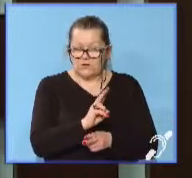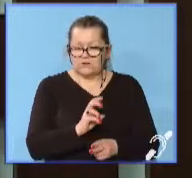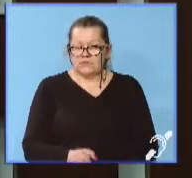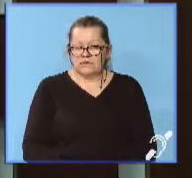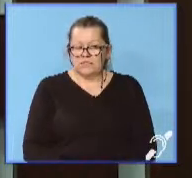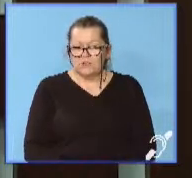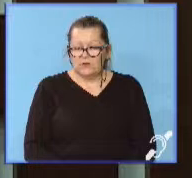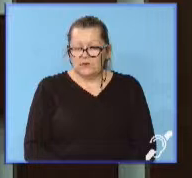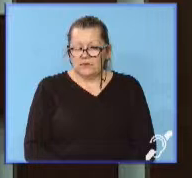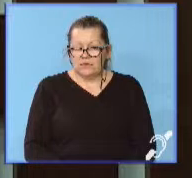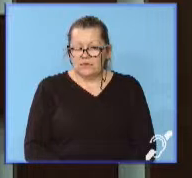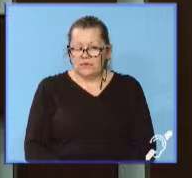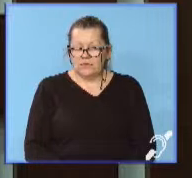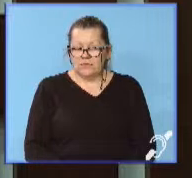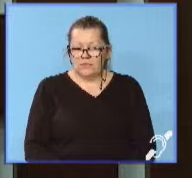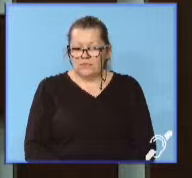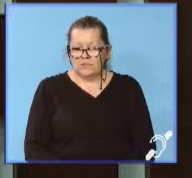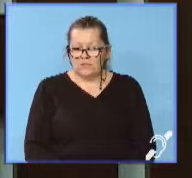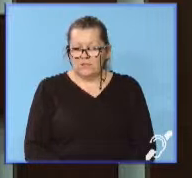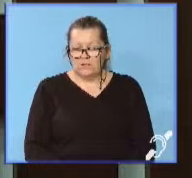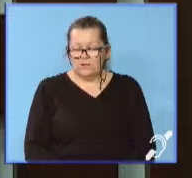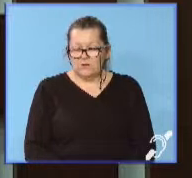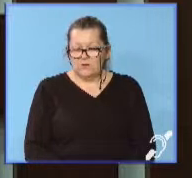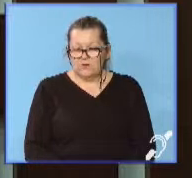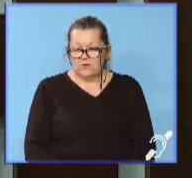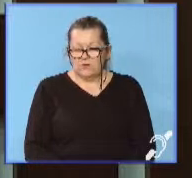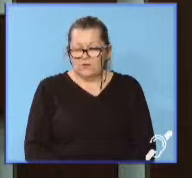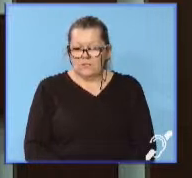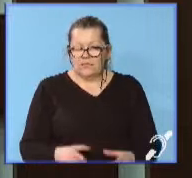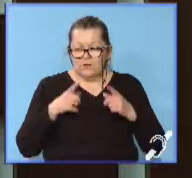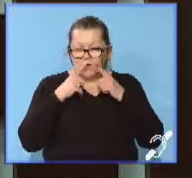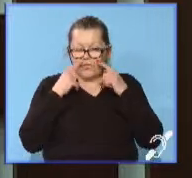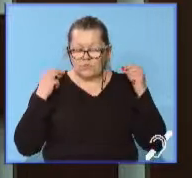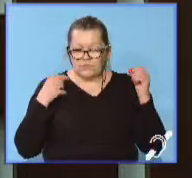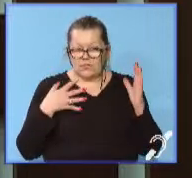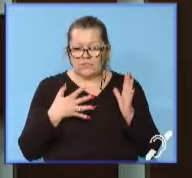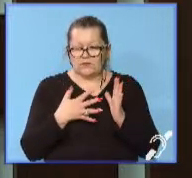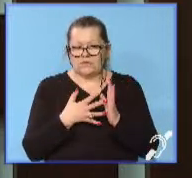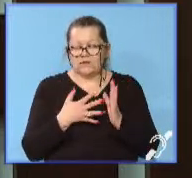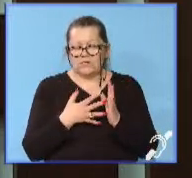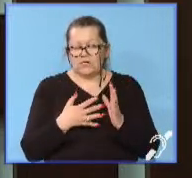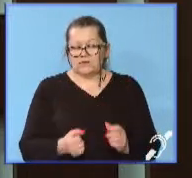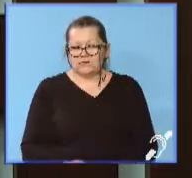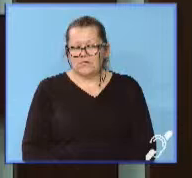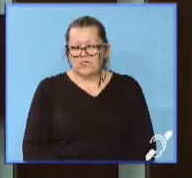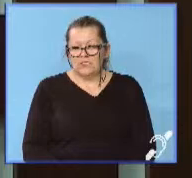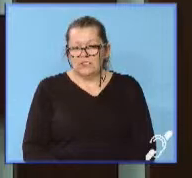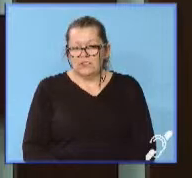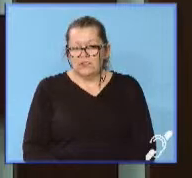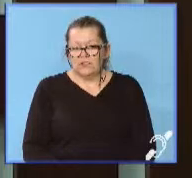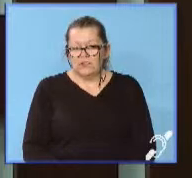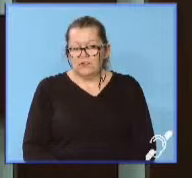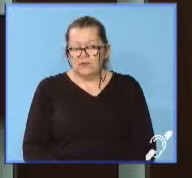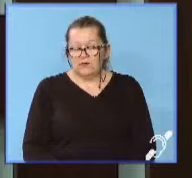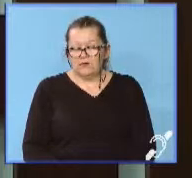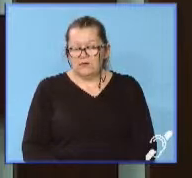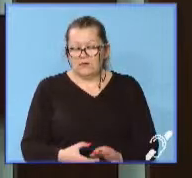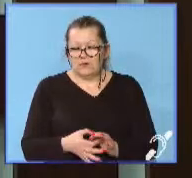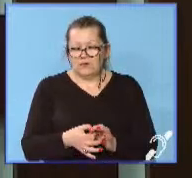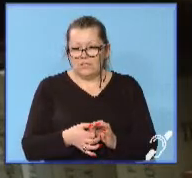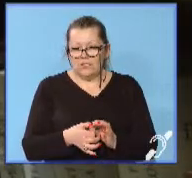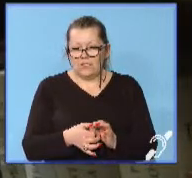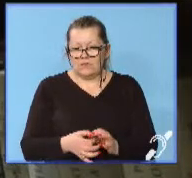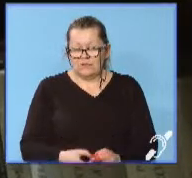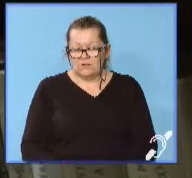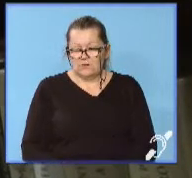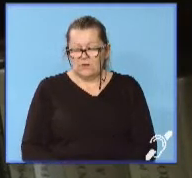cu cu rezultatele dezastruase ale testelor Pisa în legătură cu